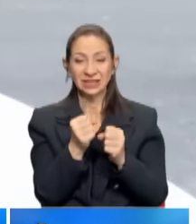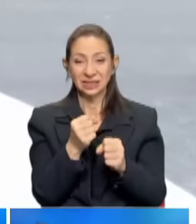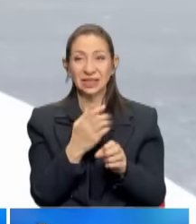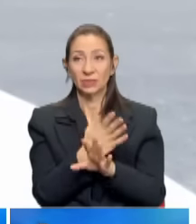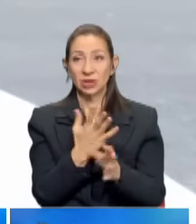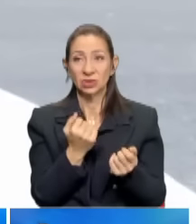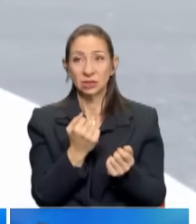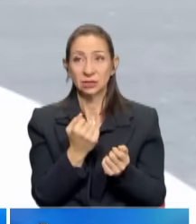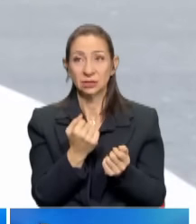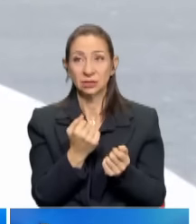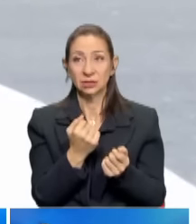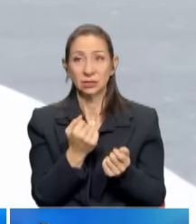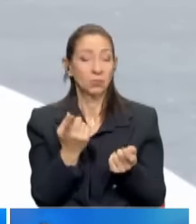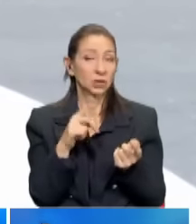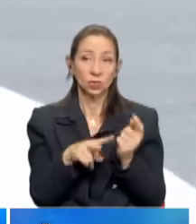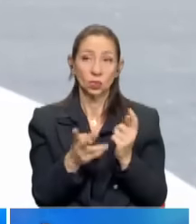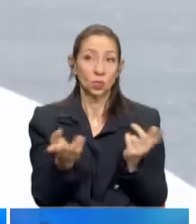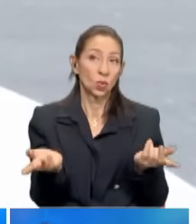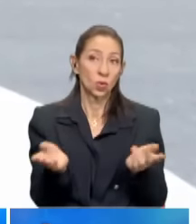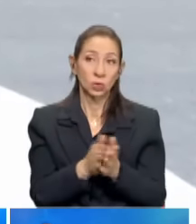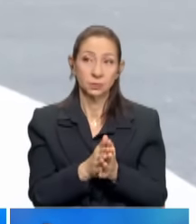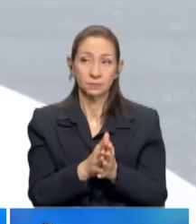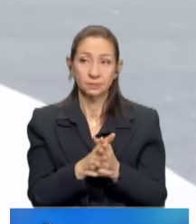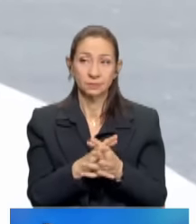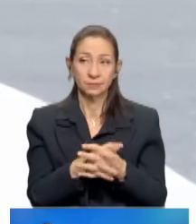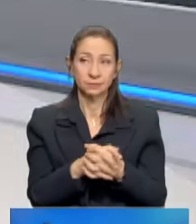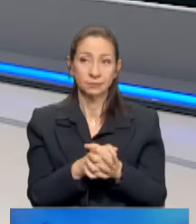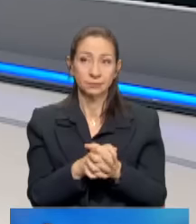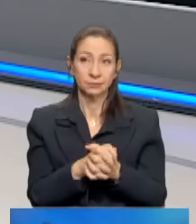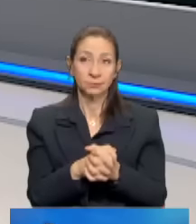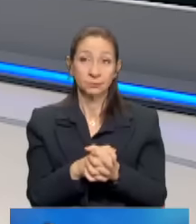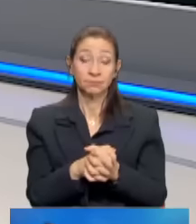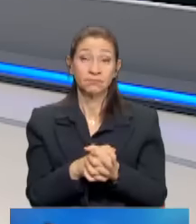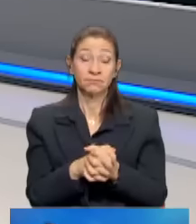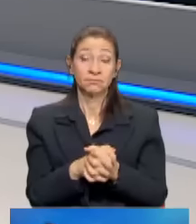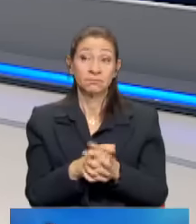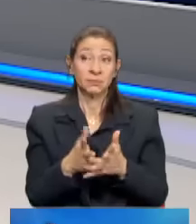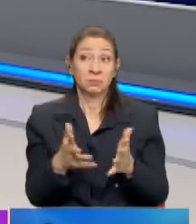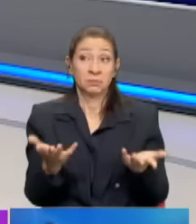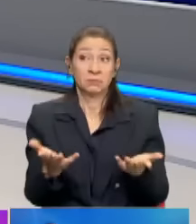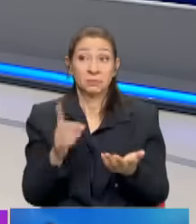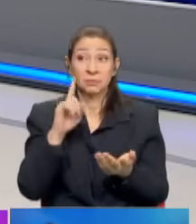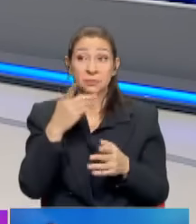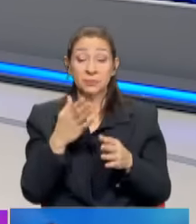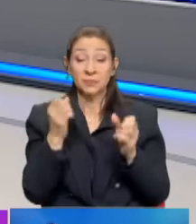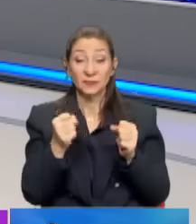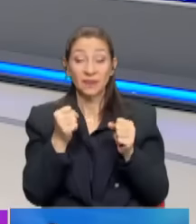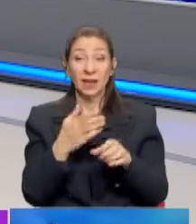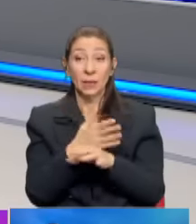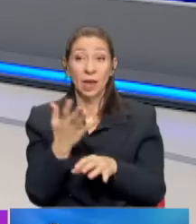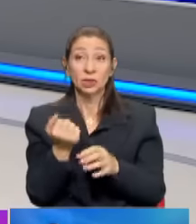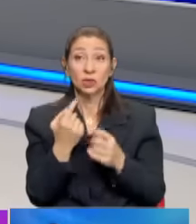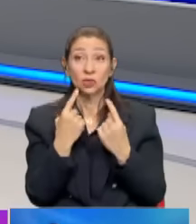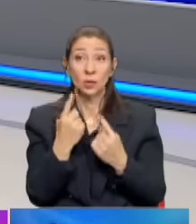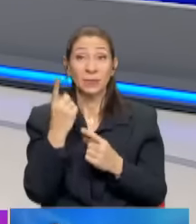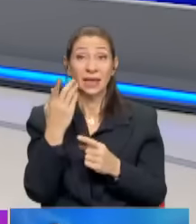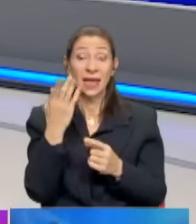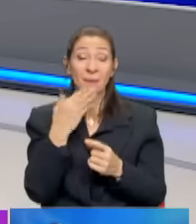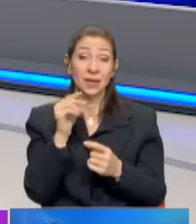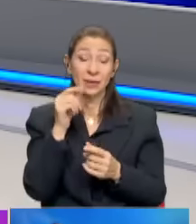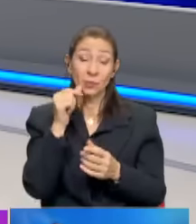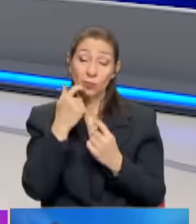alacağız başka yani Yolumuz yok herhalde artık sadece bayat ekmek alabileceğiz diyor bir